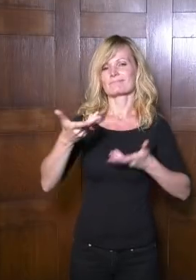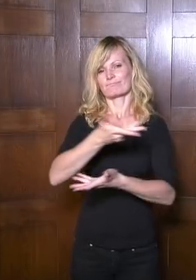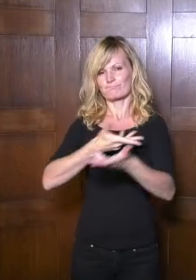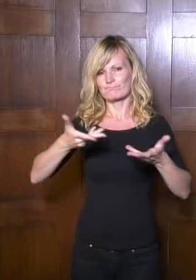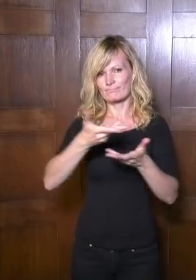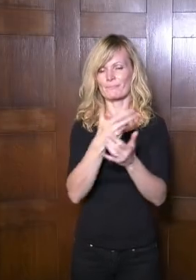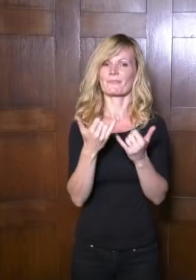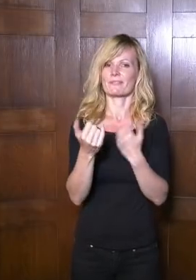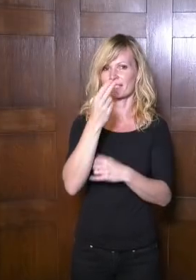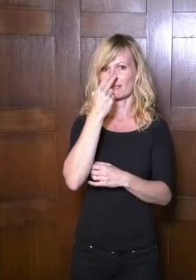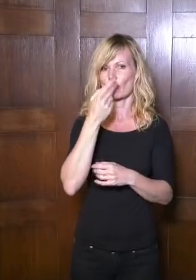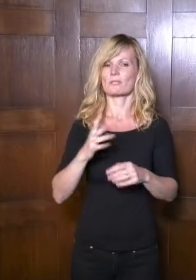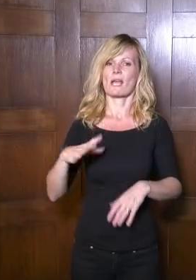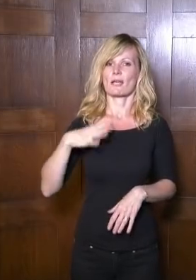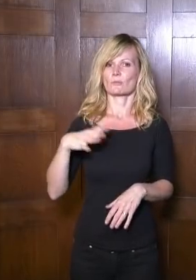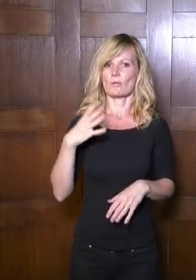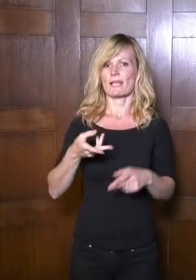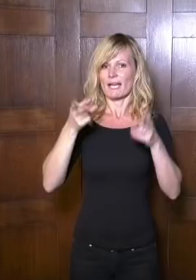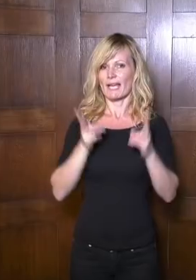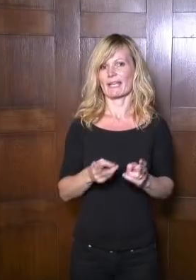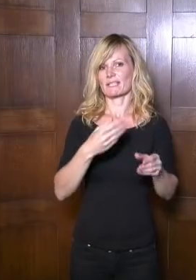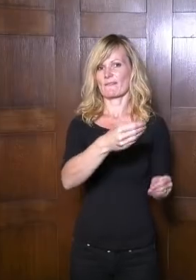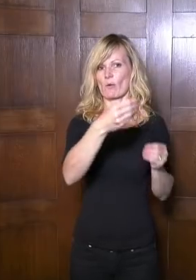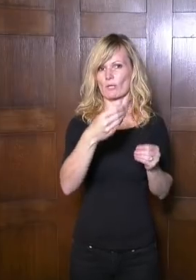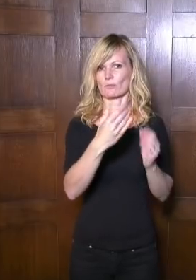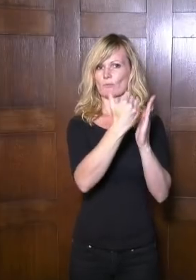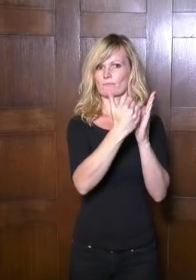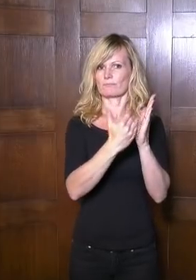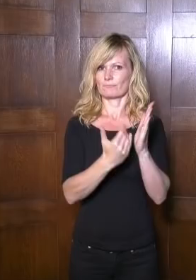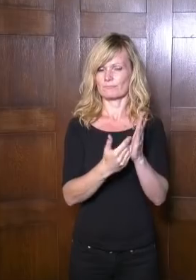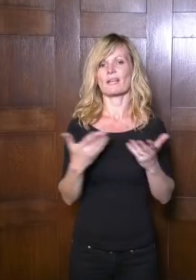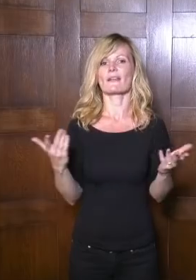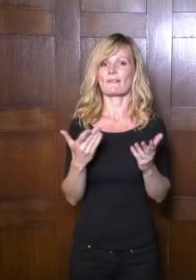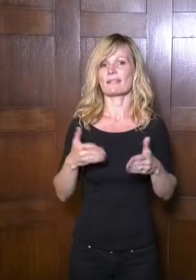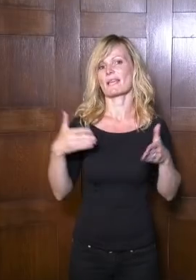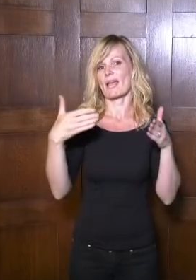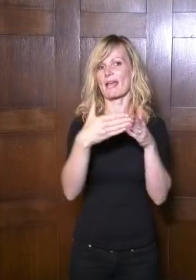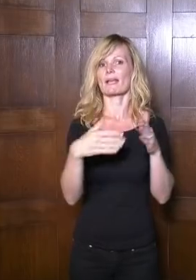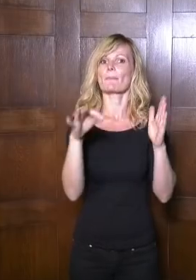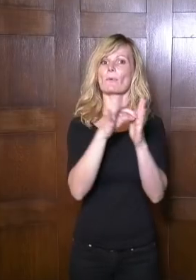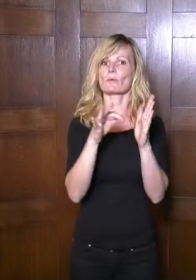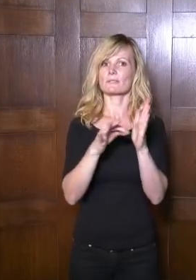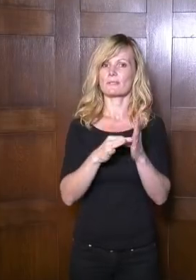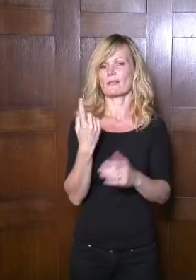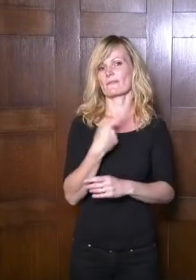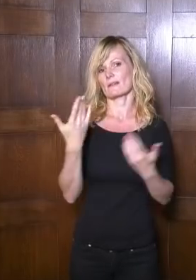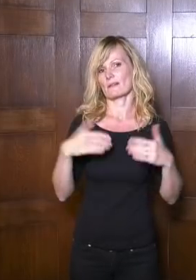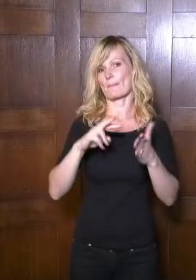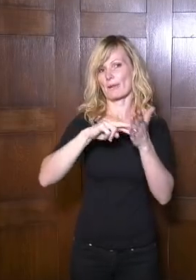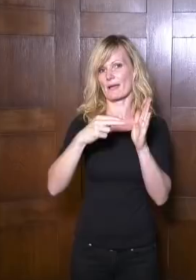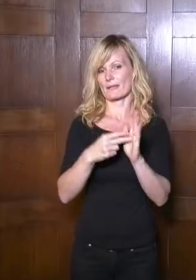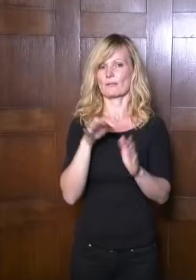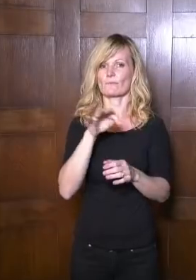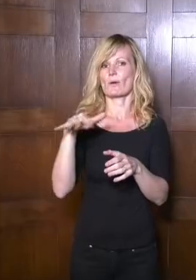die aktuelle Rechtsverordnung aussehen sollte, welche Eckpunkte wir uns vorgenommen haben im Bereich